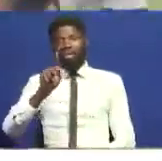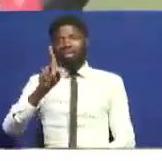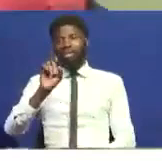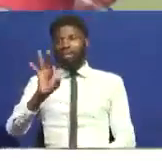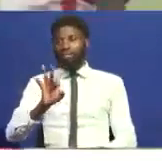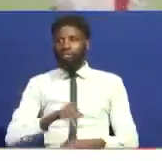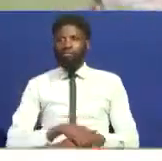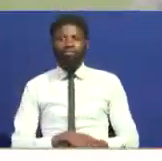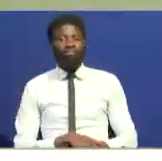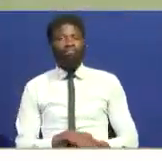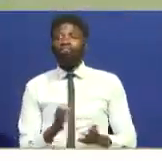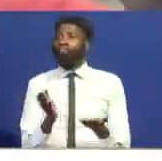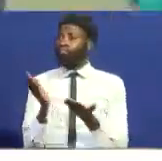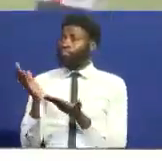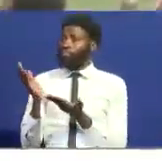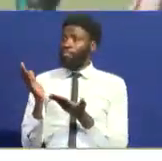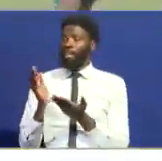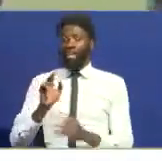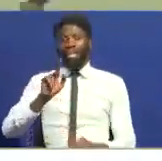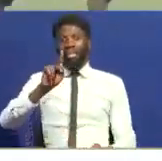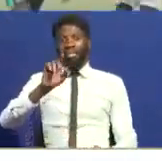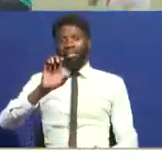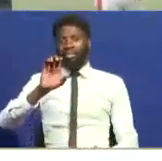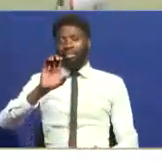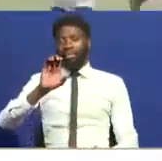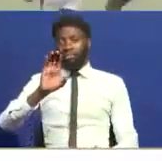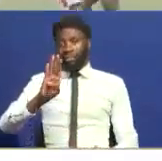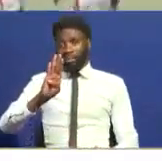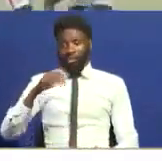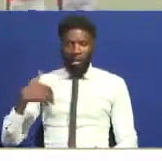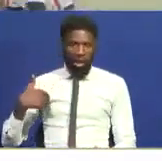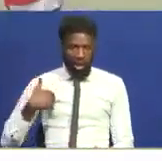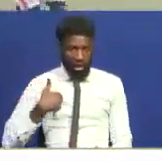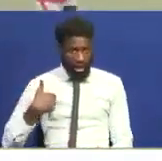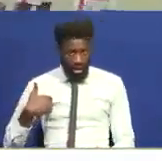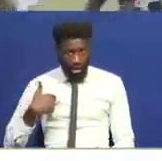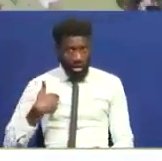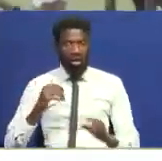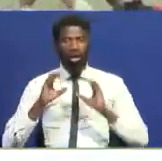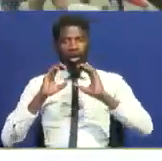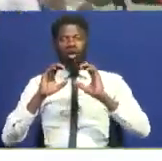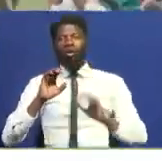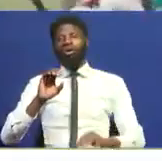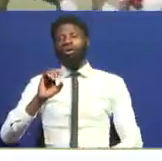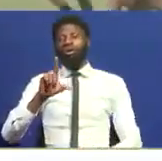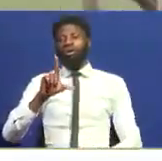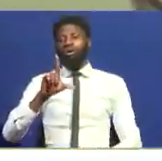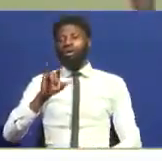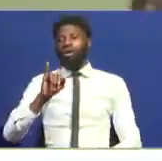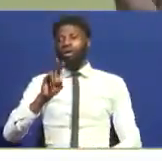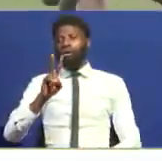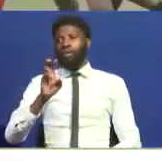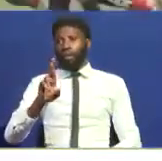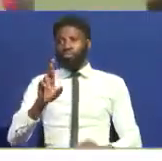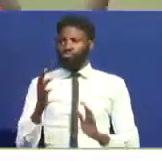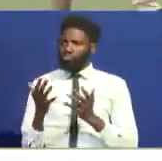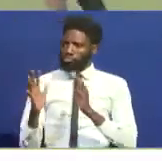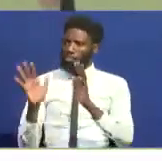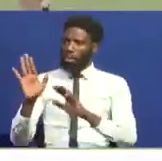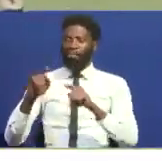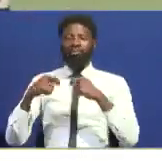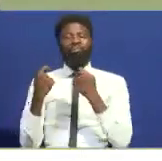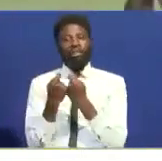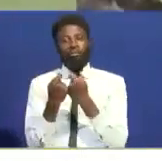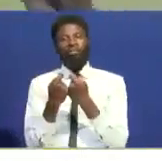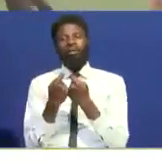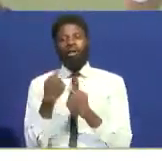Wakati huo huo, kocha wa timu ya KCB Lions Oliver Mangeni ameisifu timu yake kwa kumaliza wa pili kwenye msururu wa raga